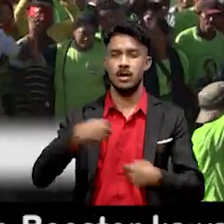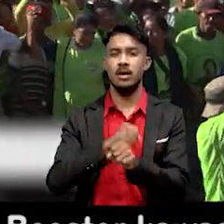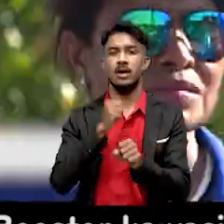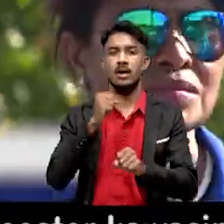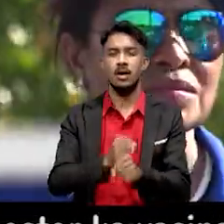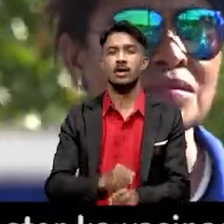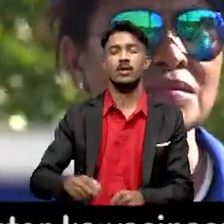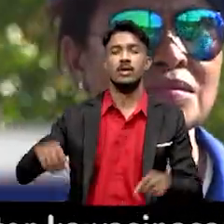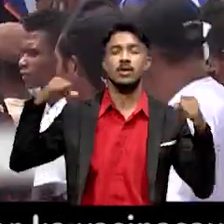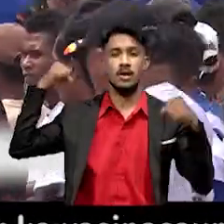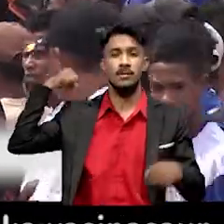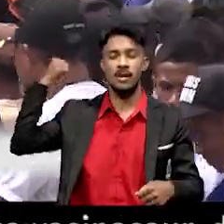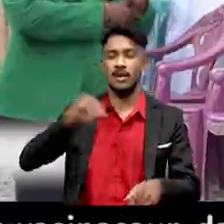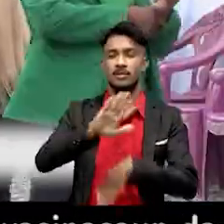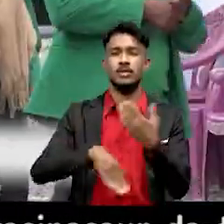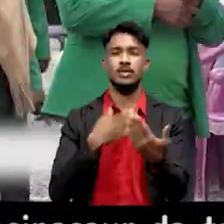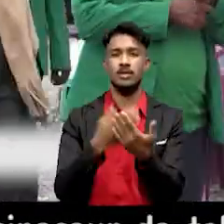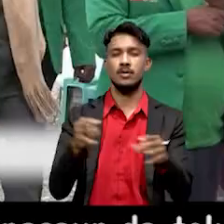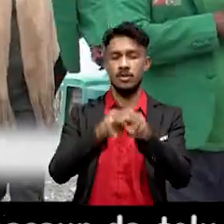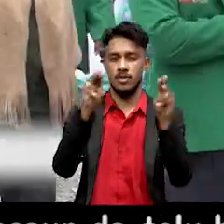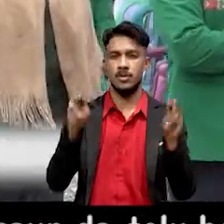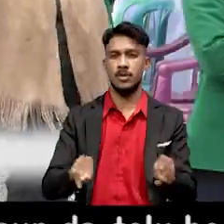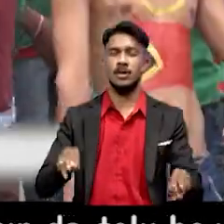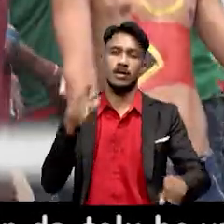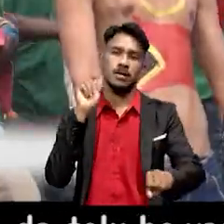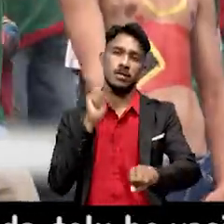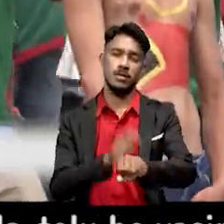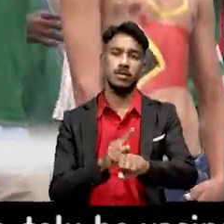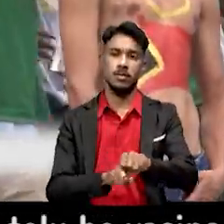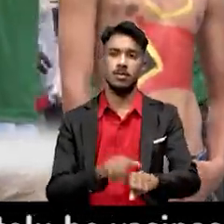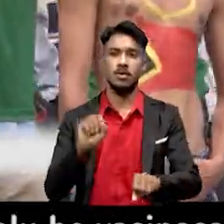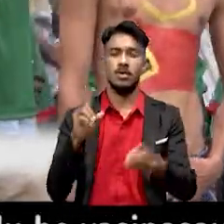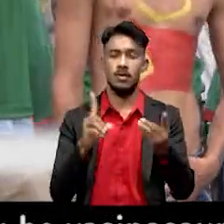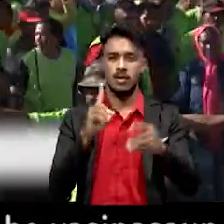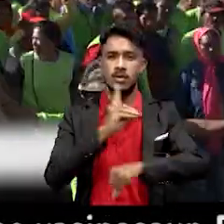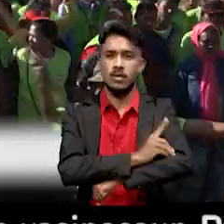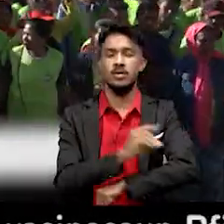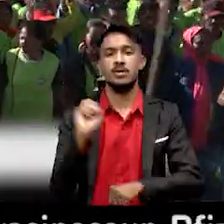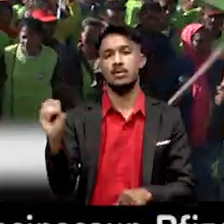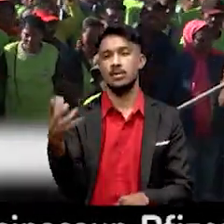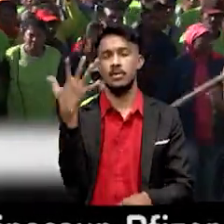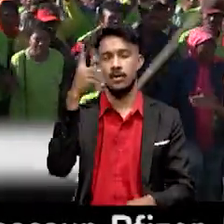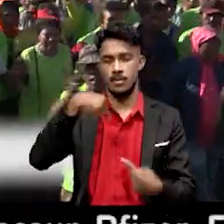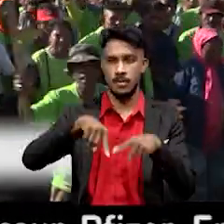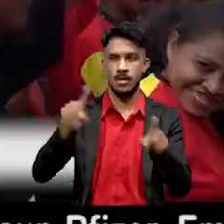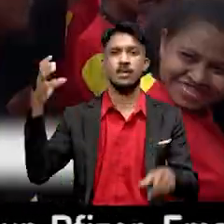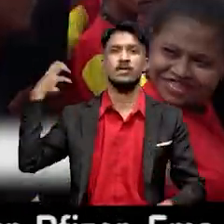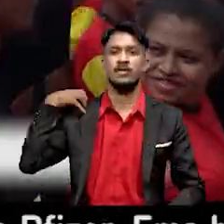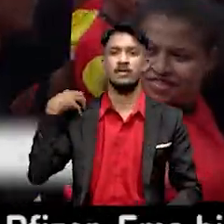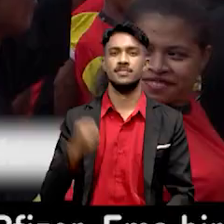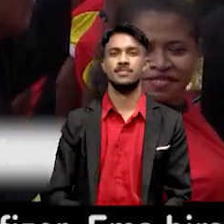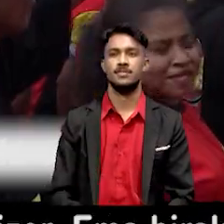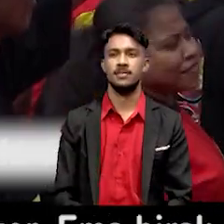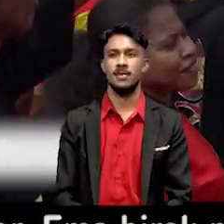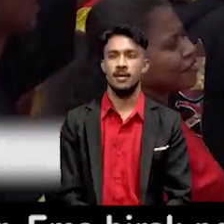menusipu hotu durante loron sanulu resin lima. Ho dihato sirne programa bapowu antes hakat ba elisaung. Ne momentu ida ne